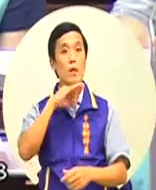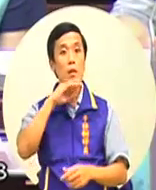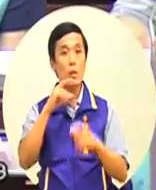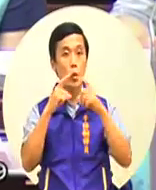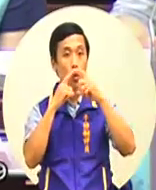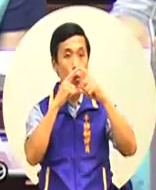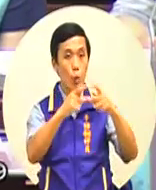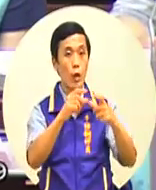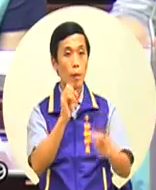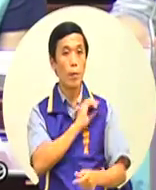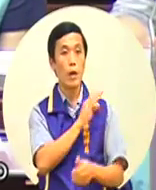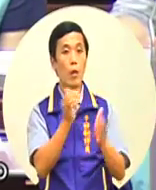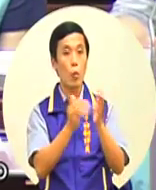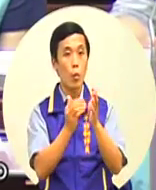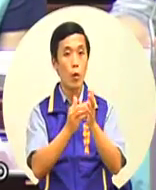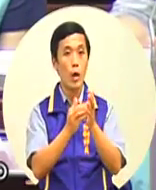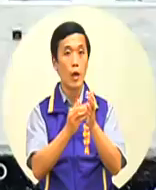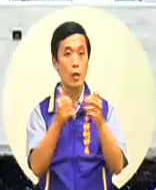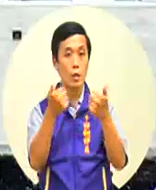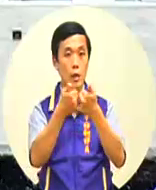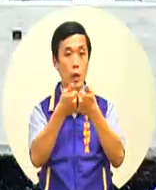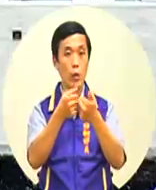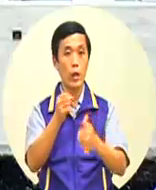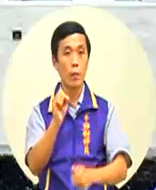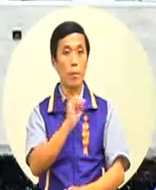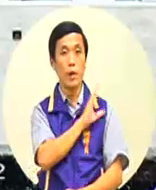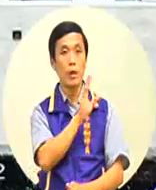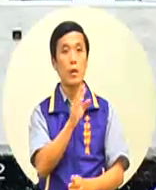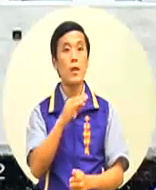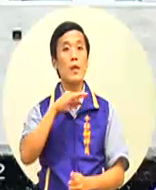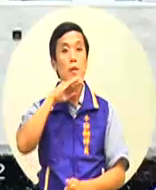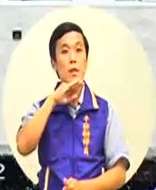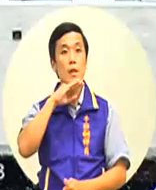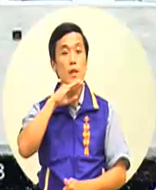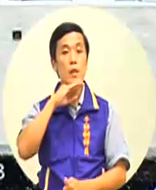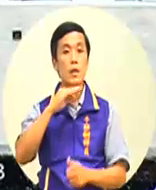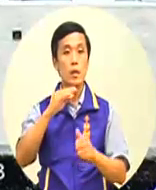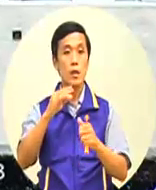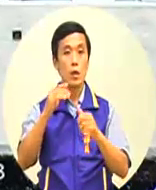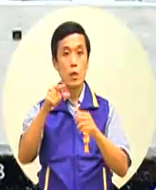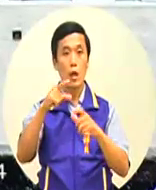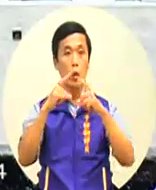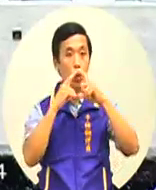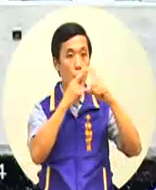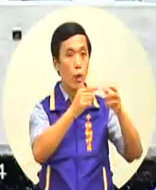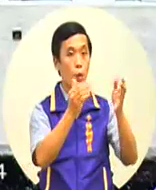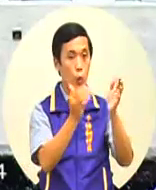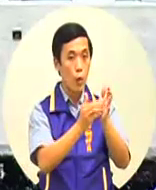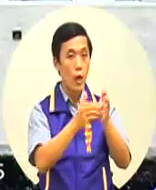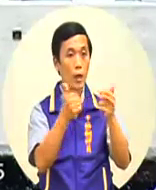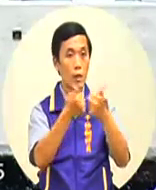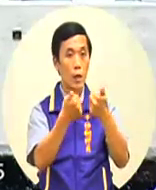束了哈。对，我就是说，等他答复完我们才散会。